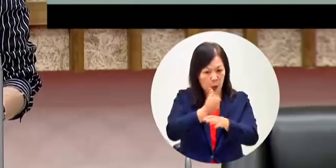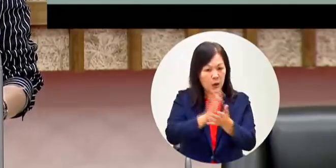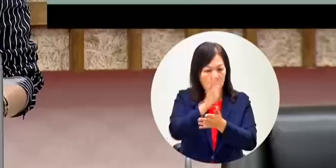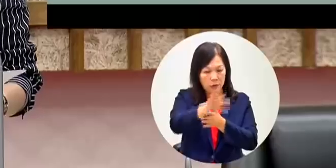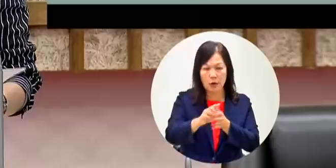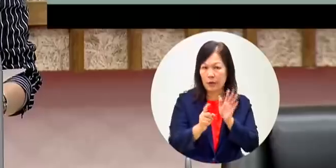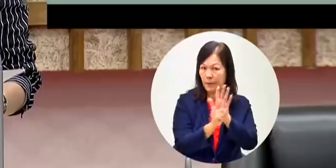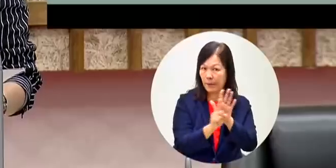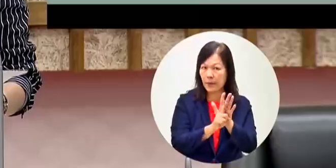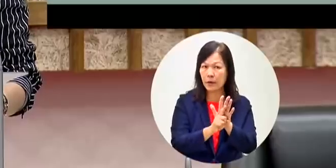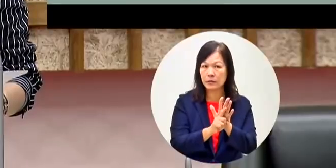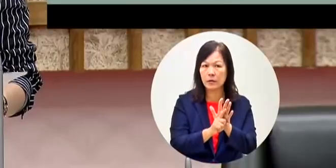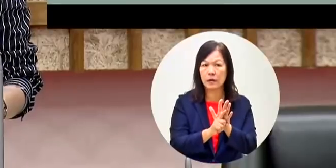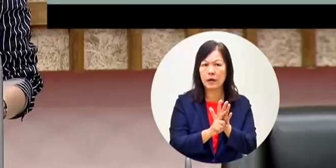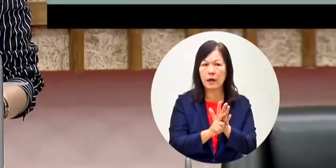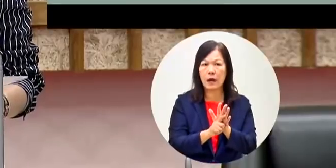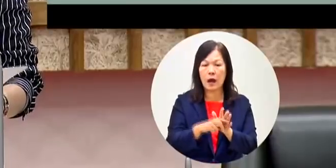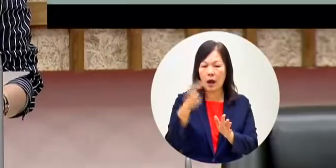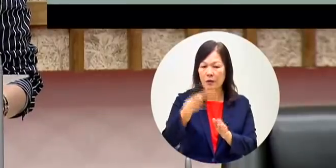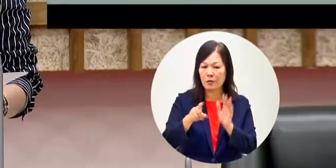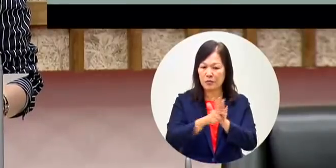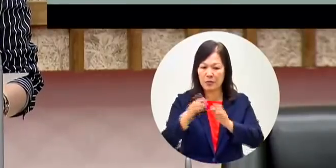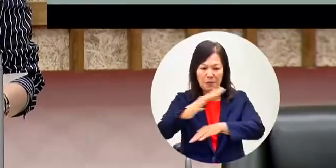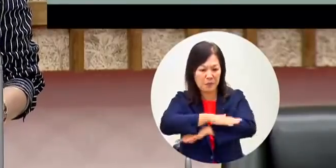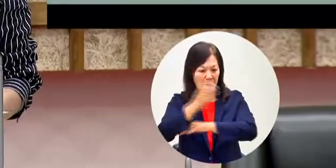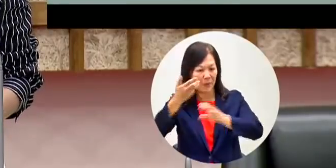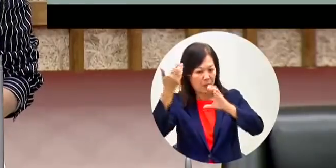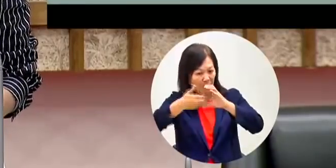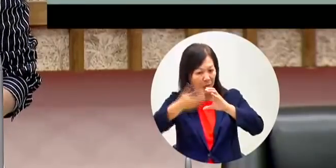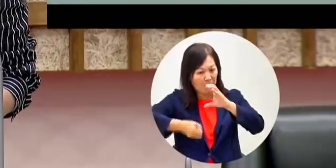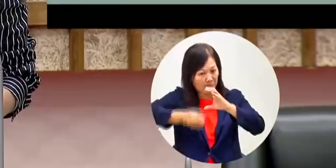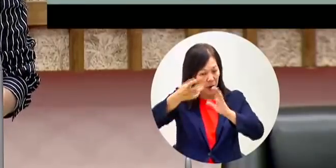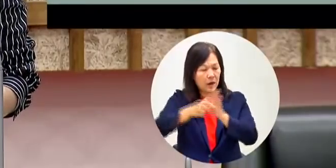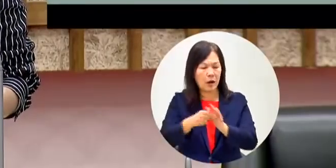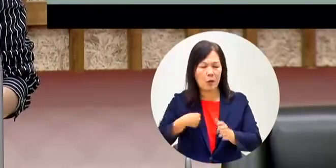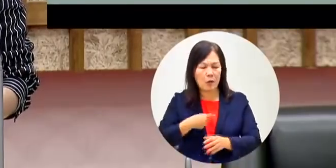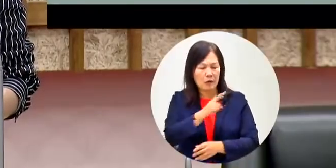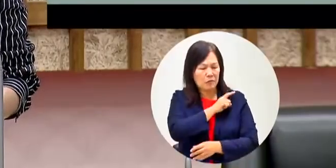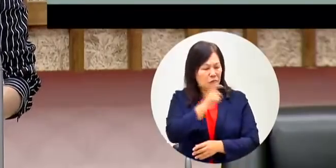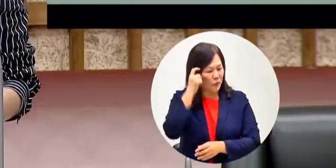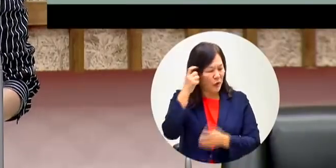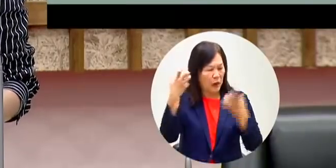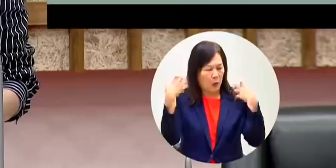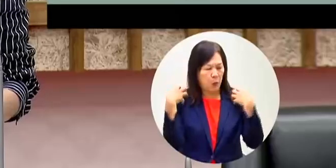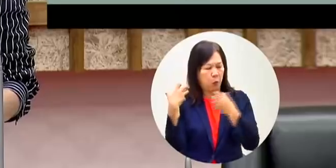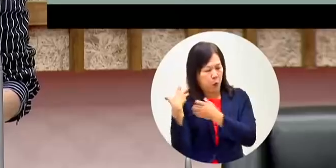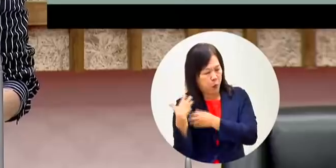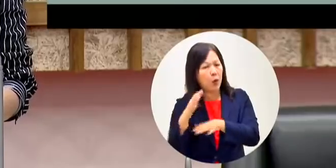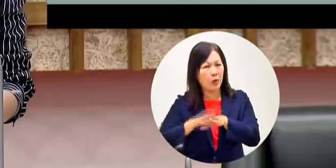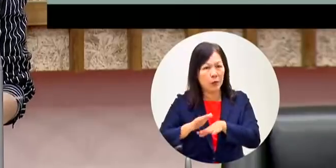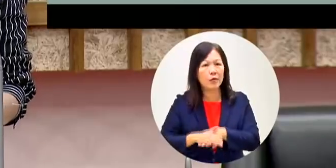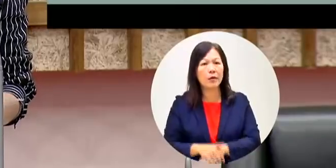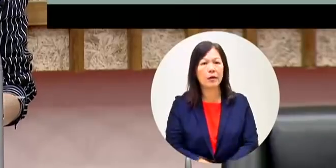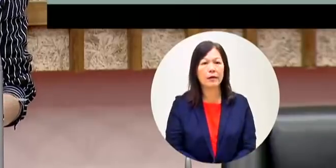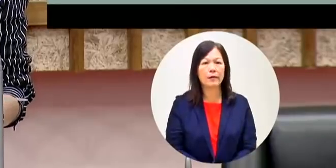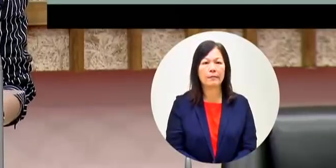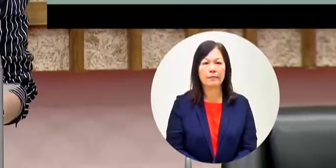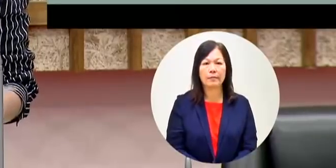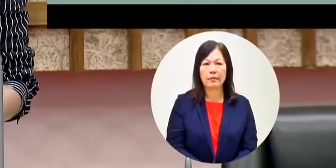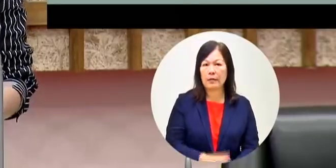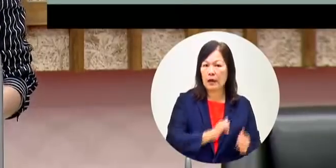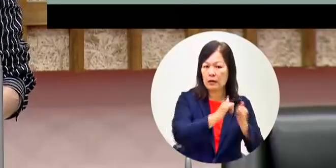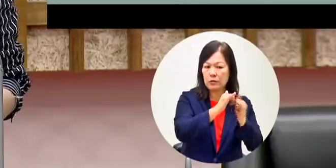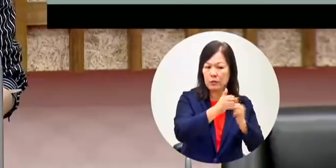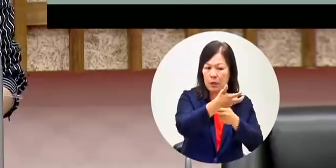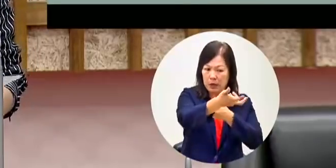闻哈，我更加深觉责任重大，因为我们要负起市民所托付的这个监督的一个职